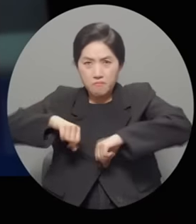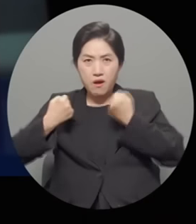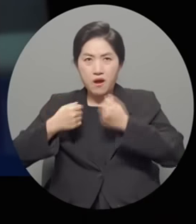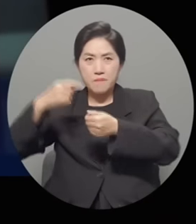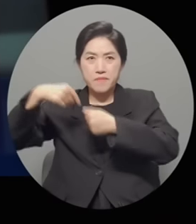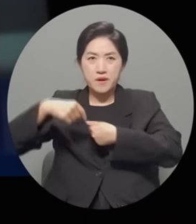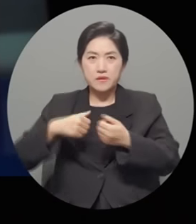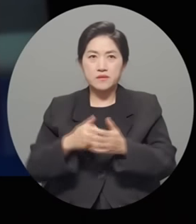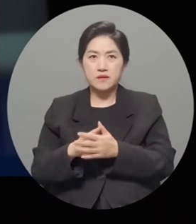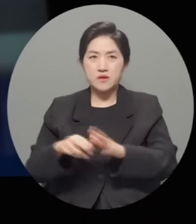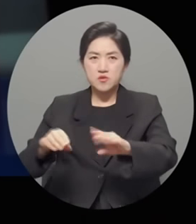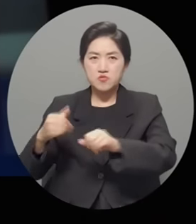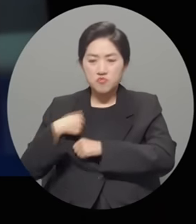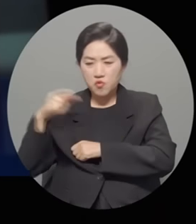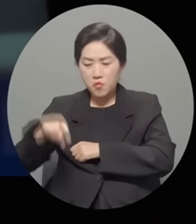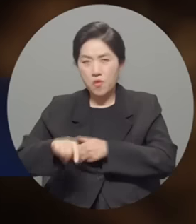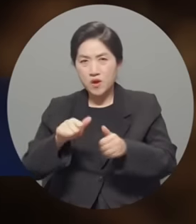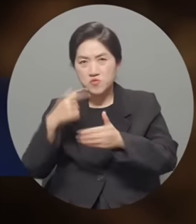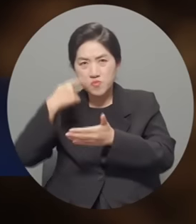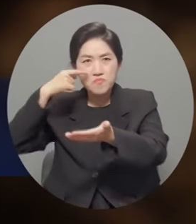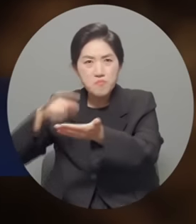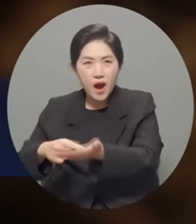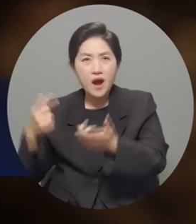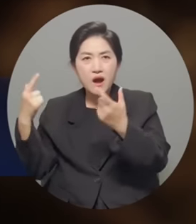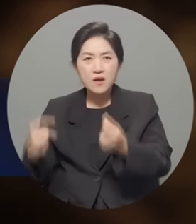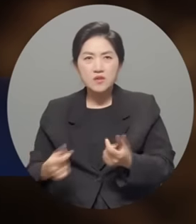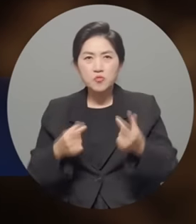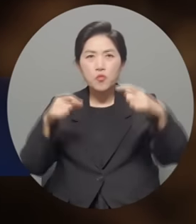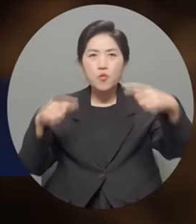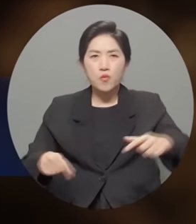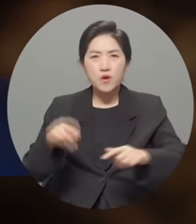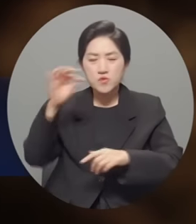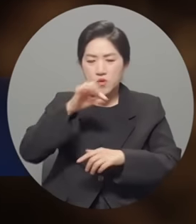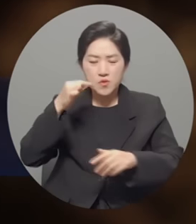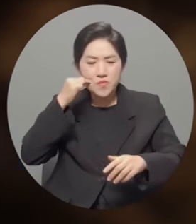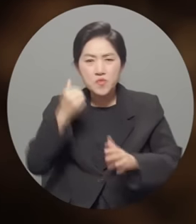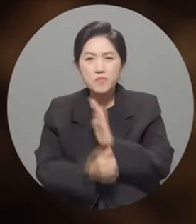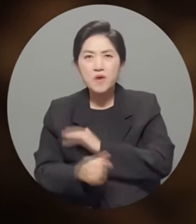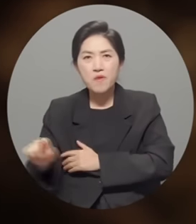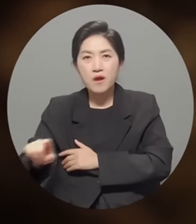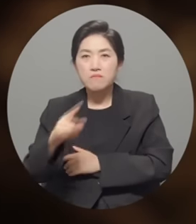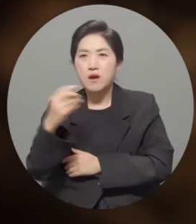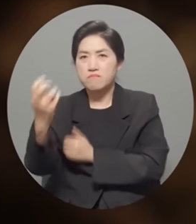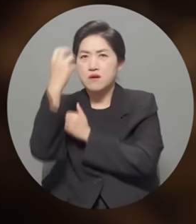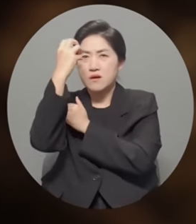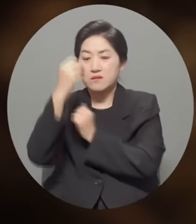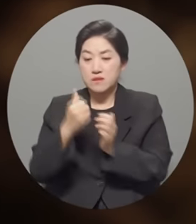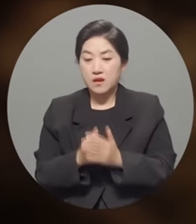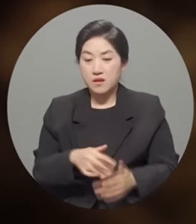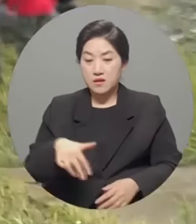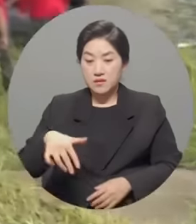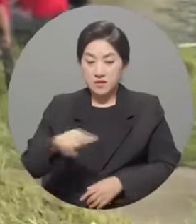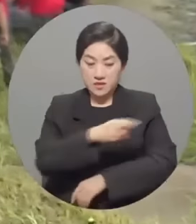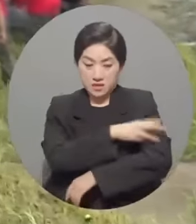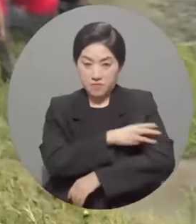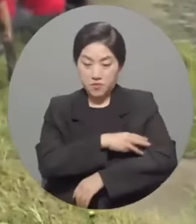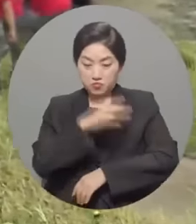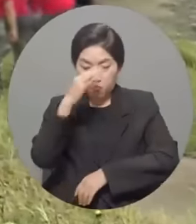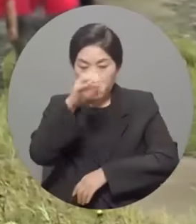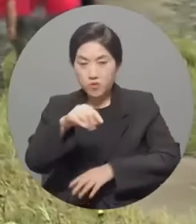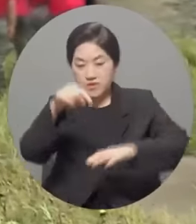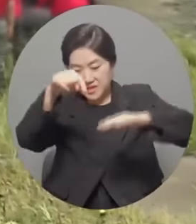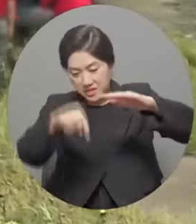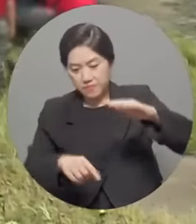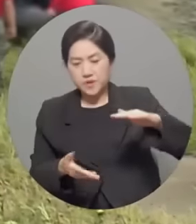육군은 와가지고 시신을 찾았는데 왜 똑같은 걸 수색했는데 못 찾았냐. 당초 최상병이 수색하던 곳은 깊이가